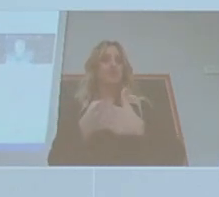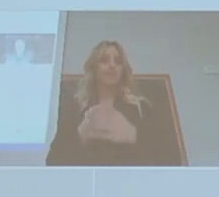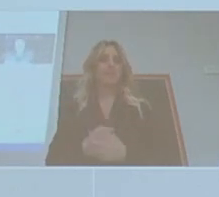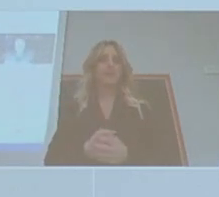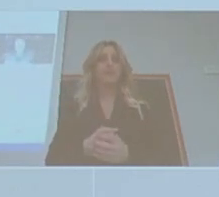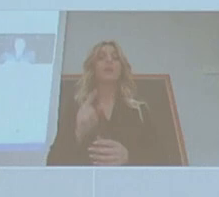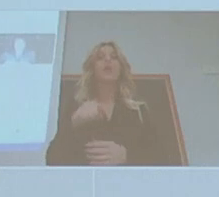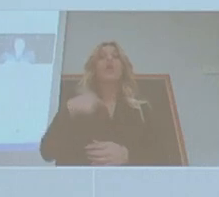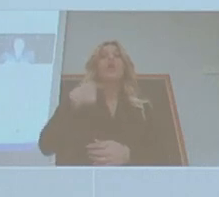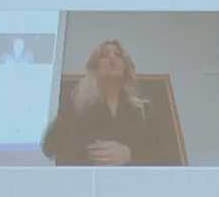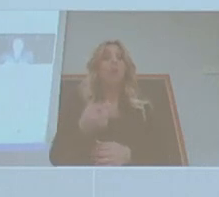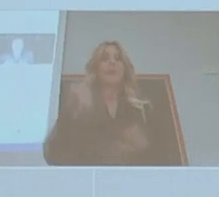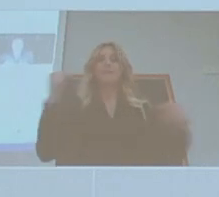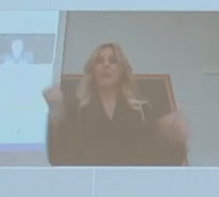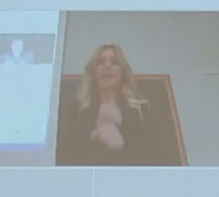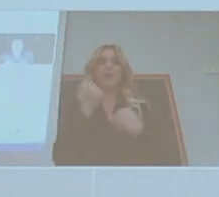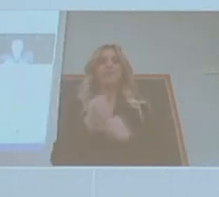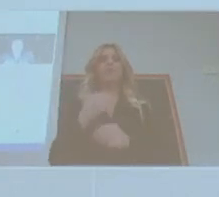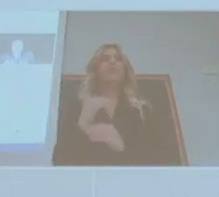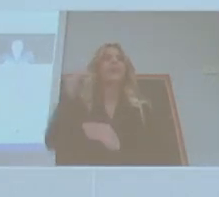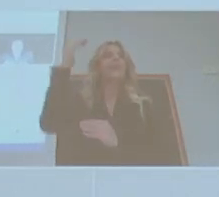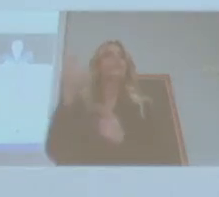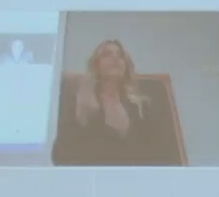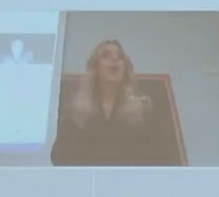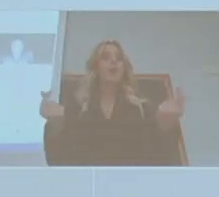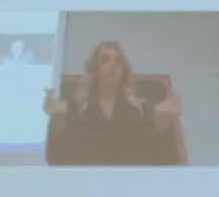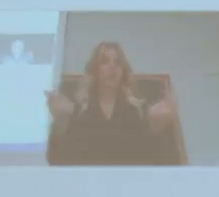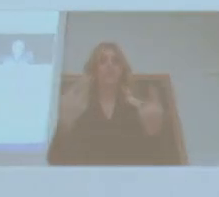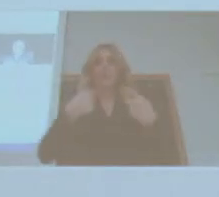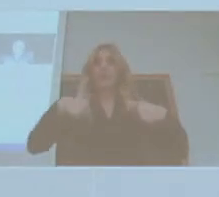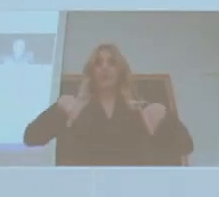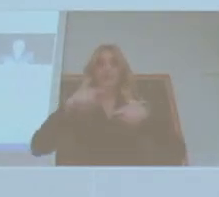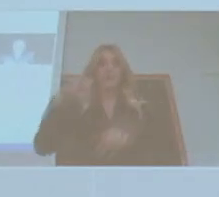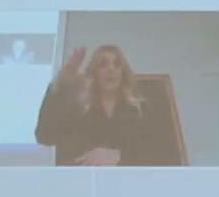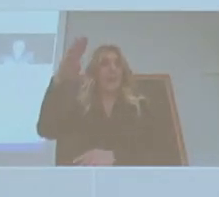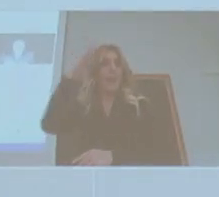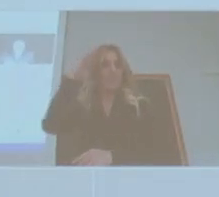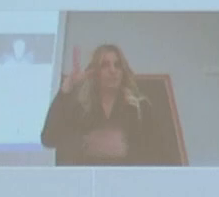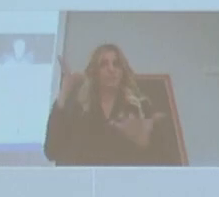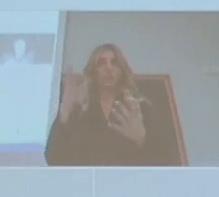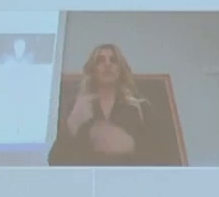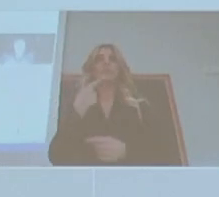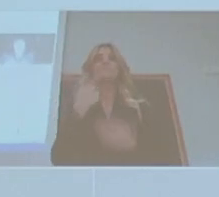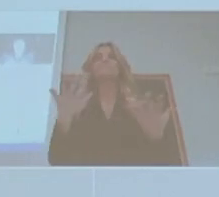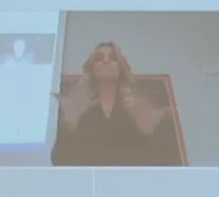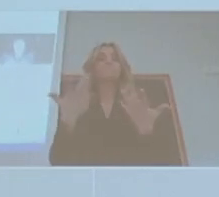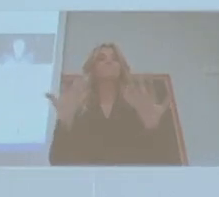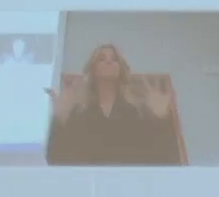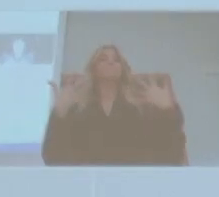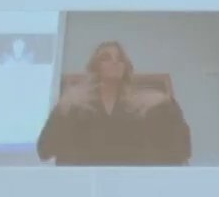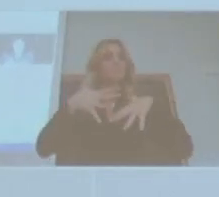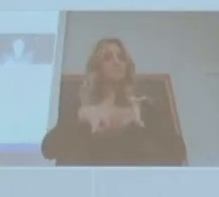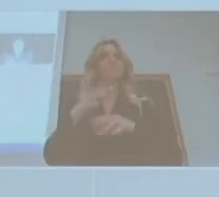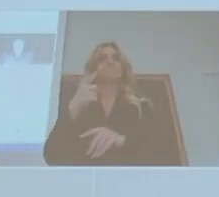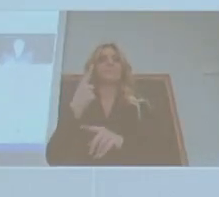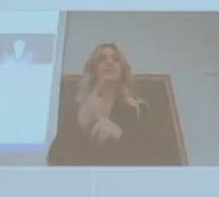poi domani di lavoro dignitoso e crescita economica, quindi attenzione all'aspetto, come dire, inclusivo, rappresentativo